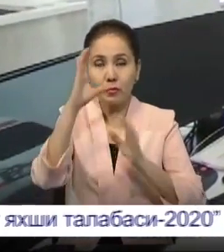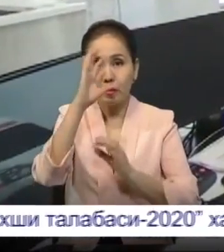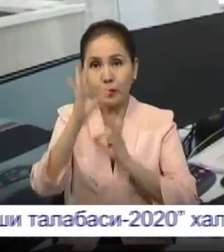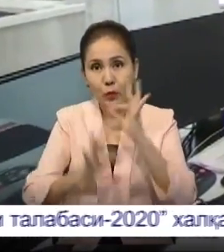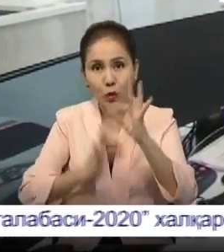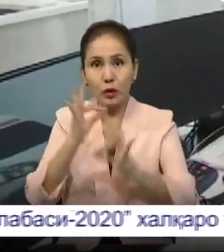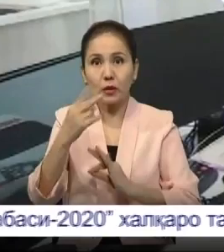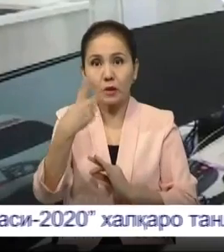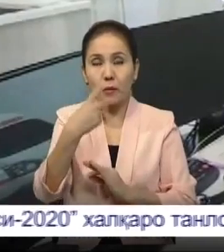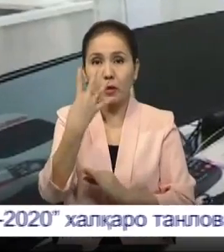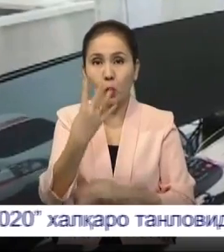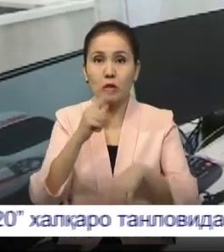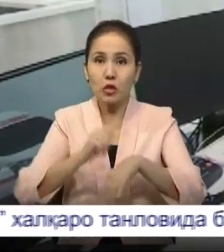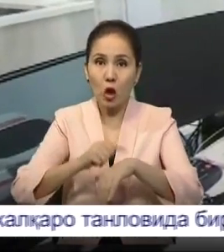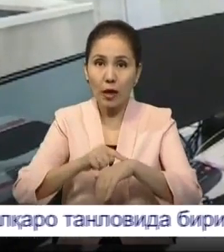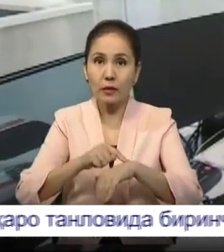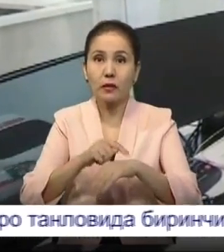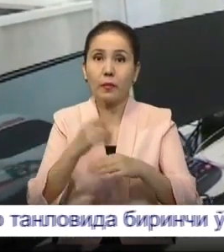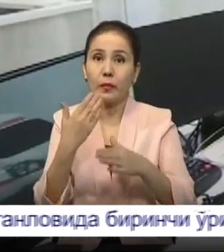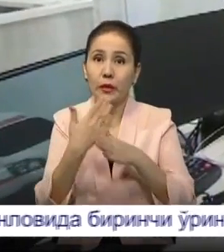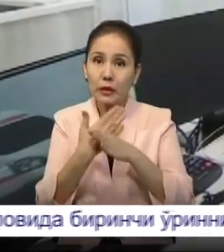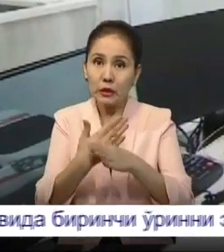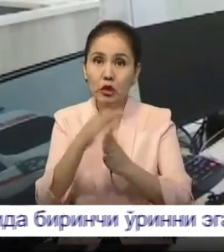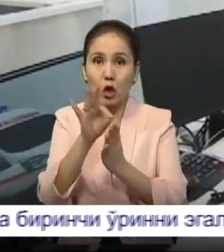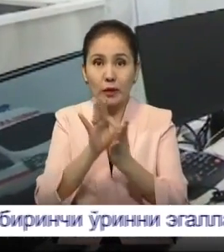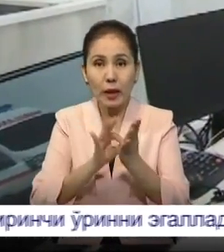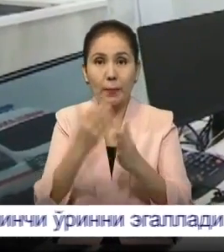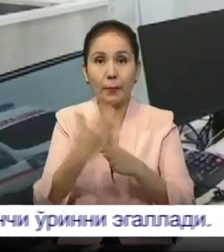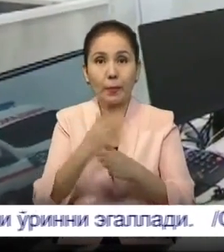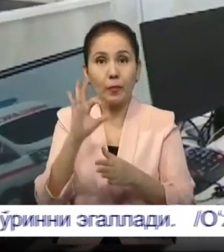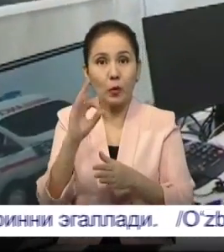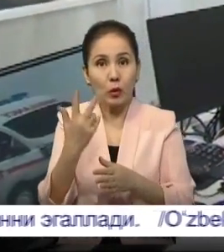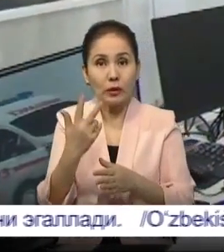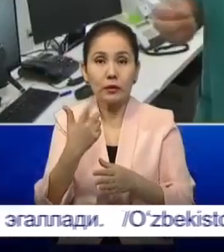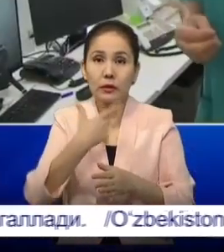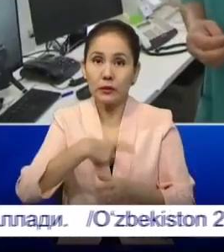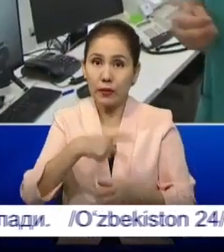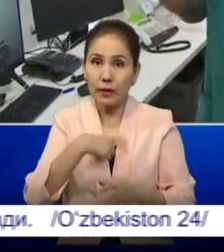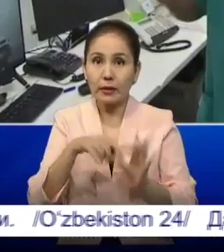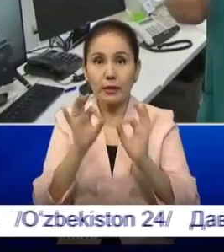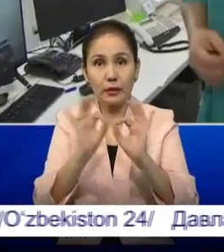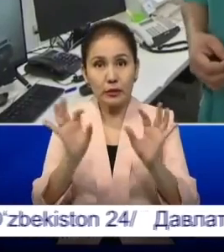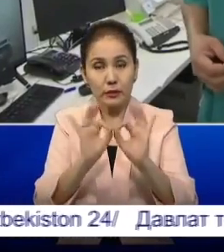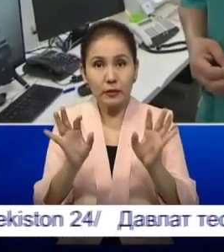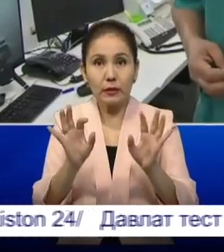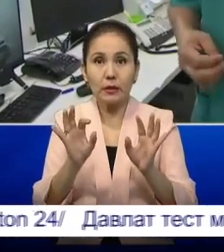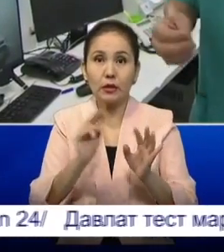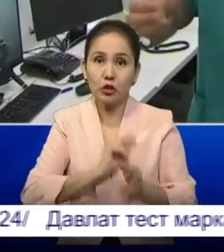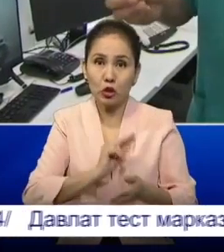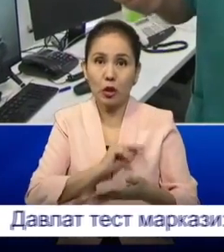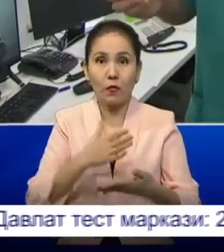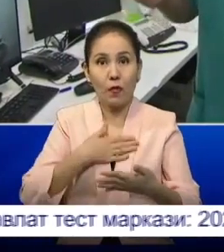soat mana shu o'zimiz mana tez yordam xodimi bo'lganim uchun tez yordam xodimi sifatida o'zimizni ishxonamizni